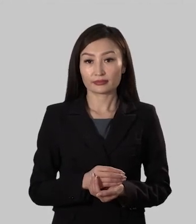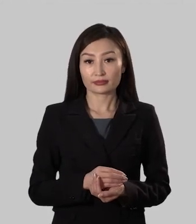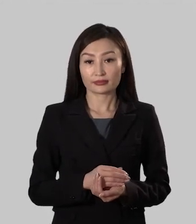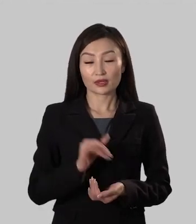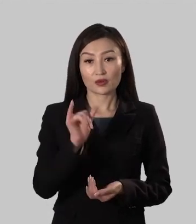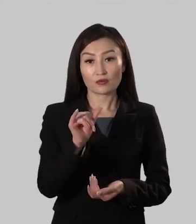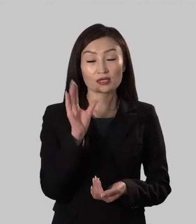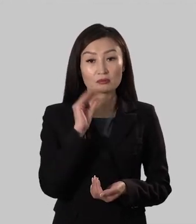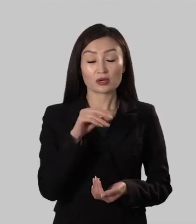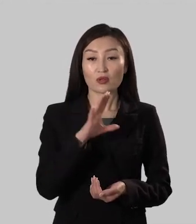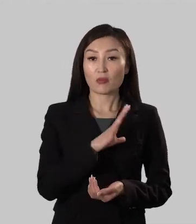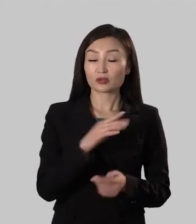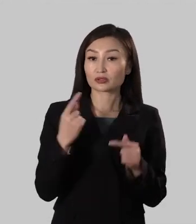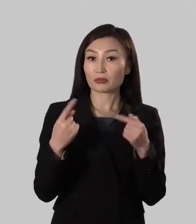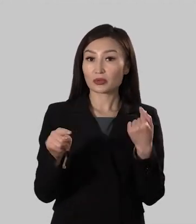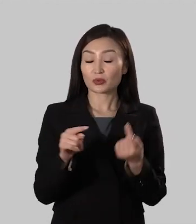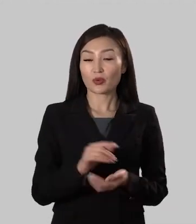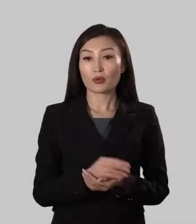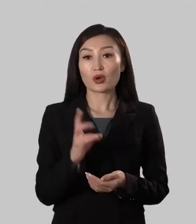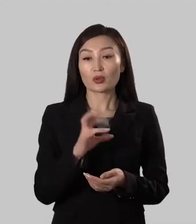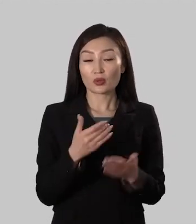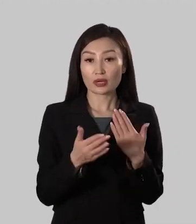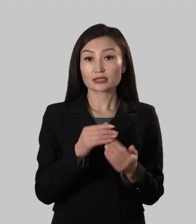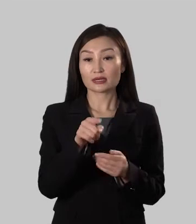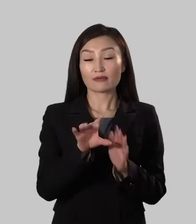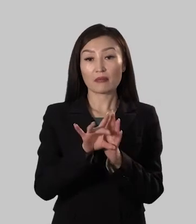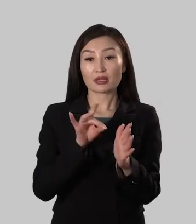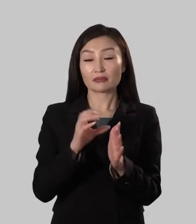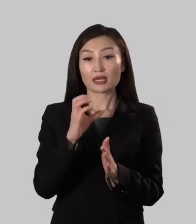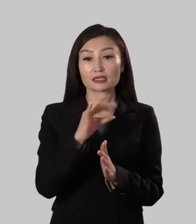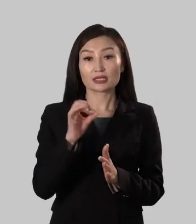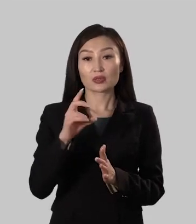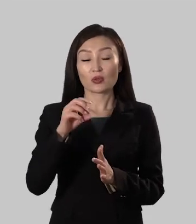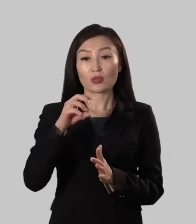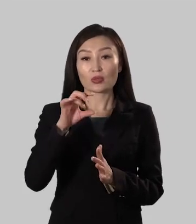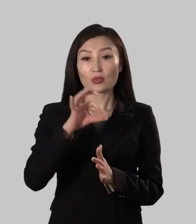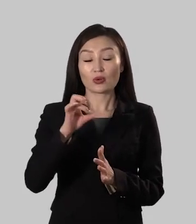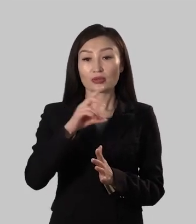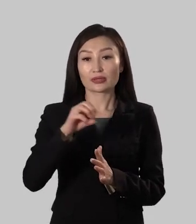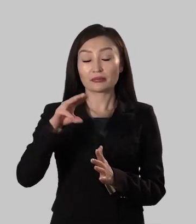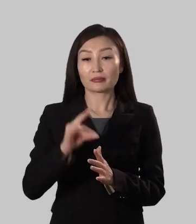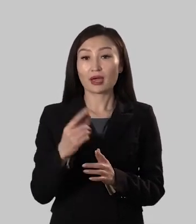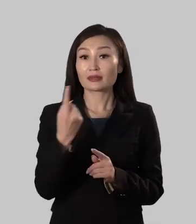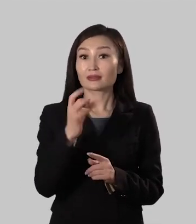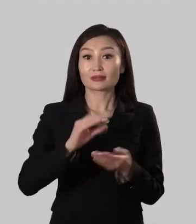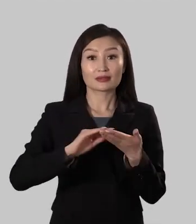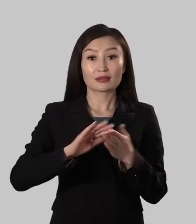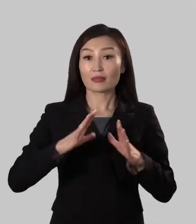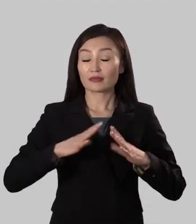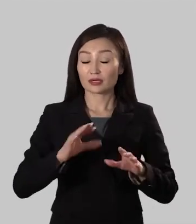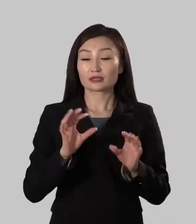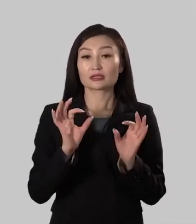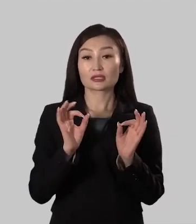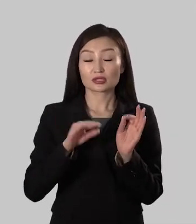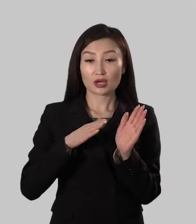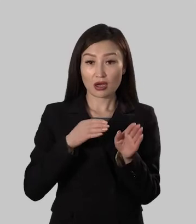У вас могло получиться по-другому, но если вы подобрали синонимы и ни разу не повторились, значит, хорошо справились